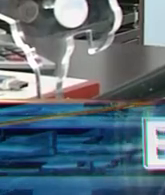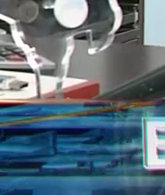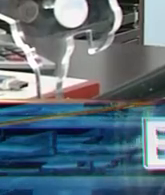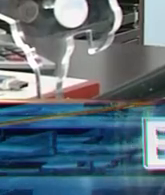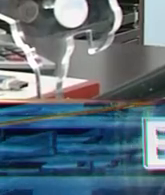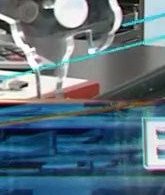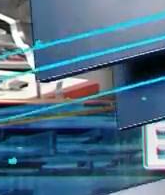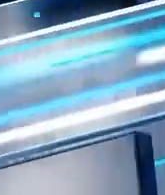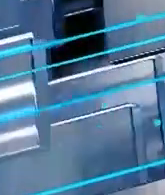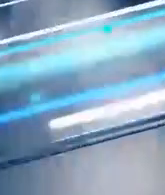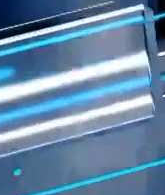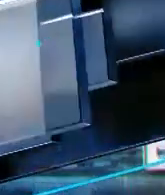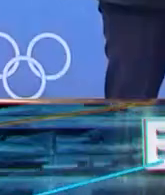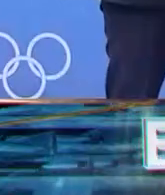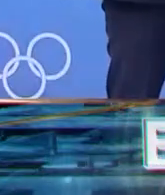жатады.